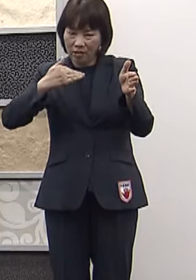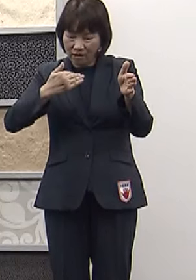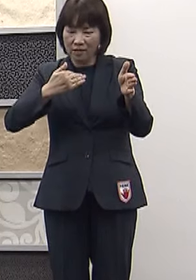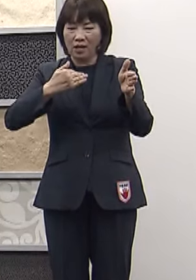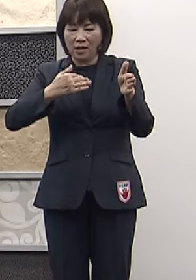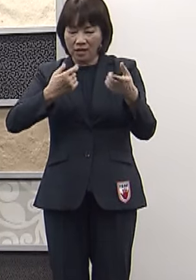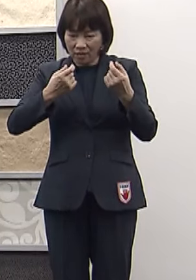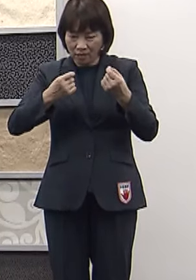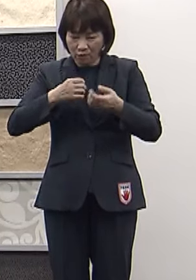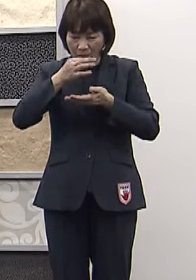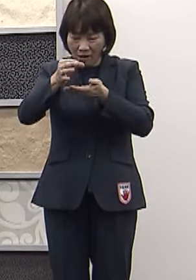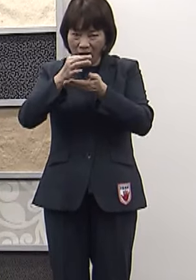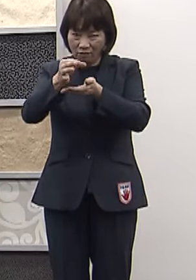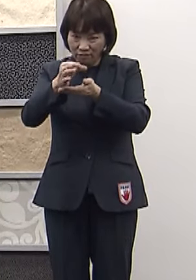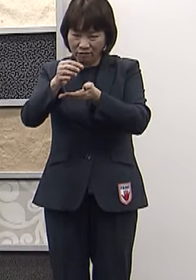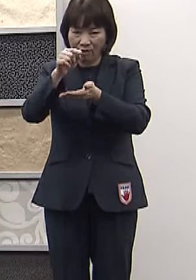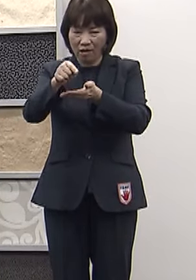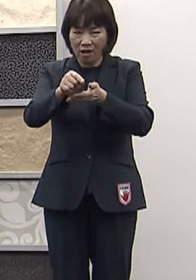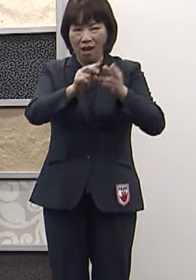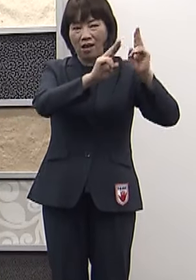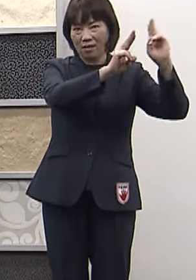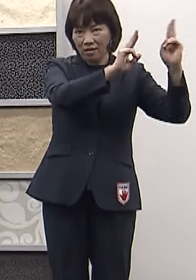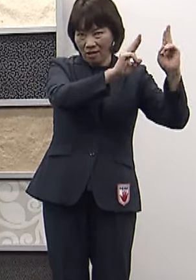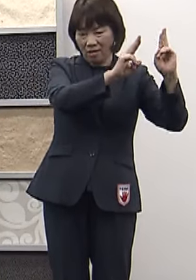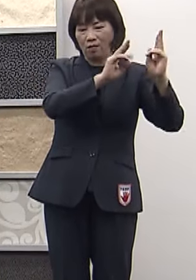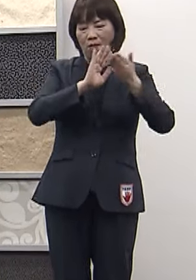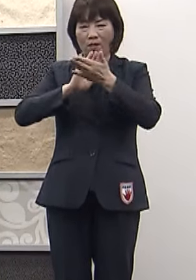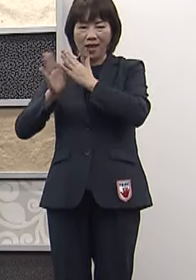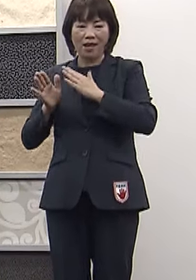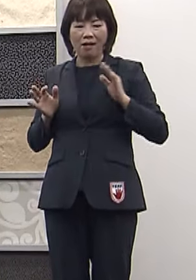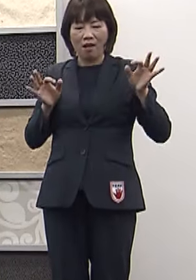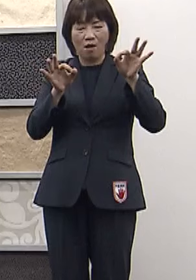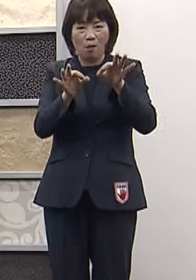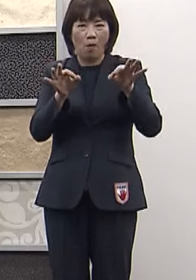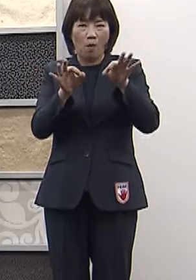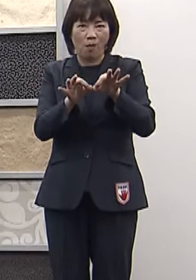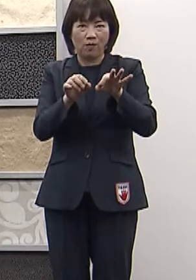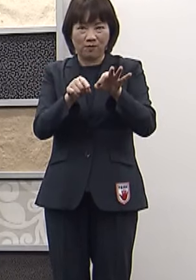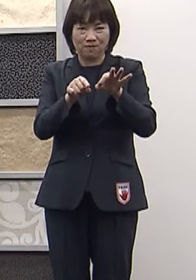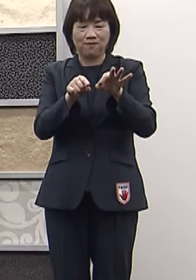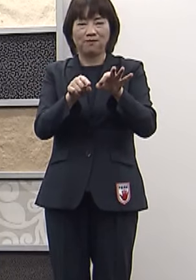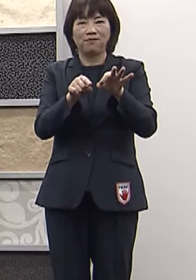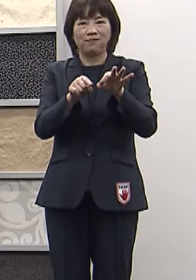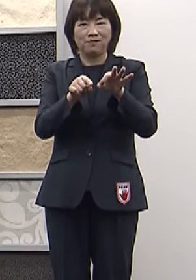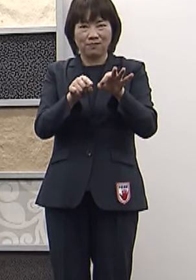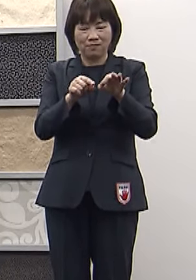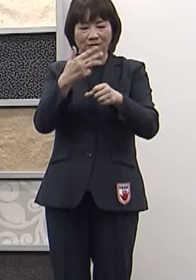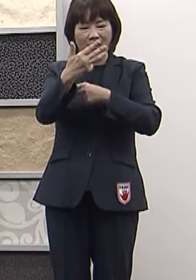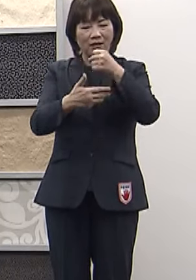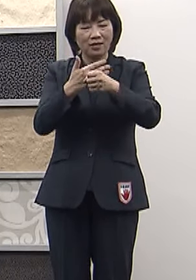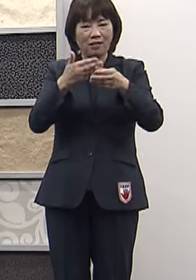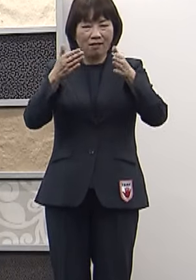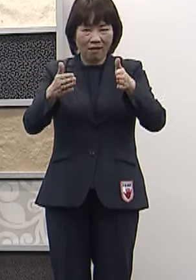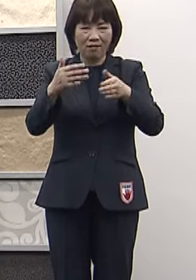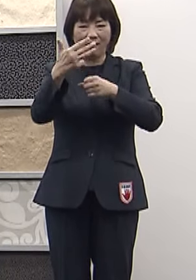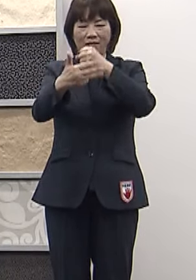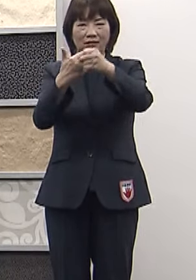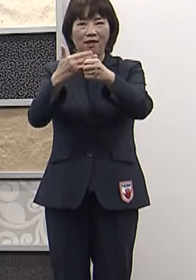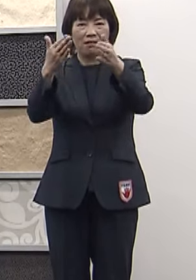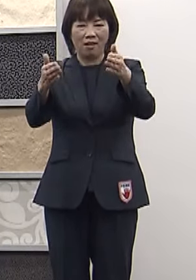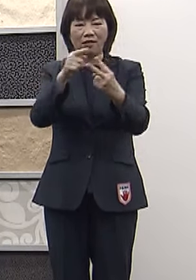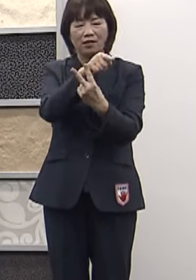が払った分がそのまま企業と県から戻ってくる、ただその後8年間は自分でお支払いすると、まあ、全体で見ればおおむね2分の1程